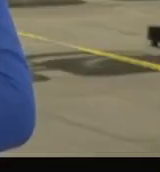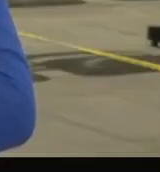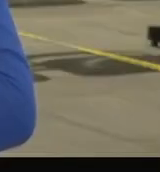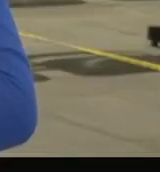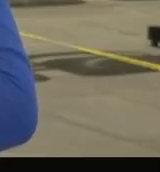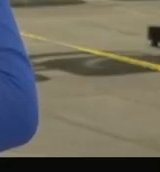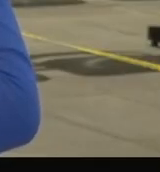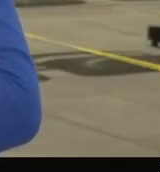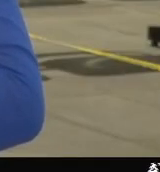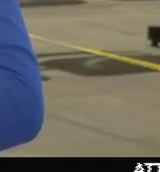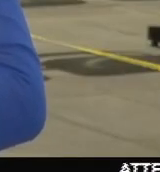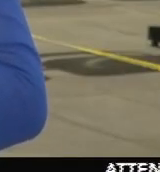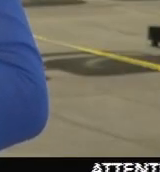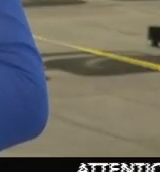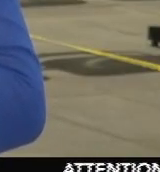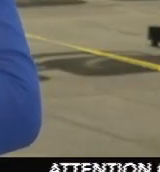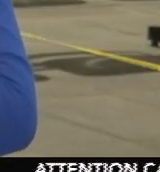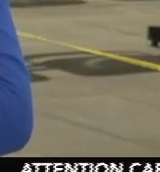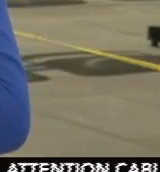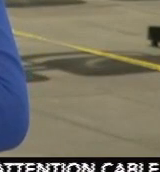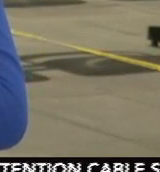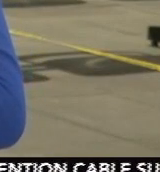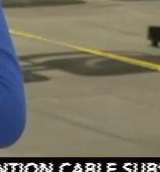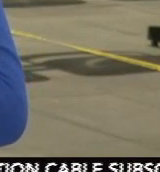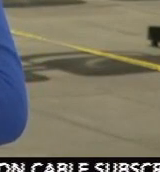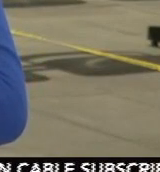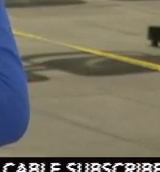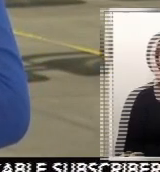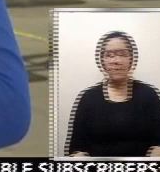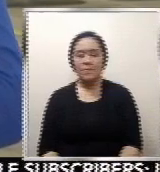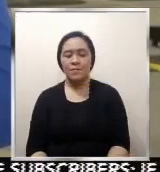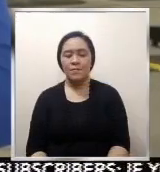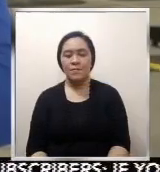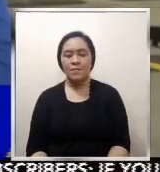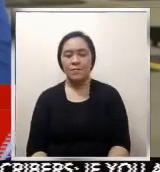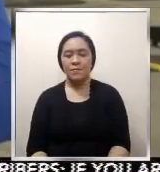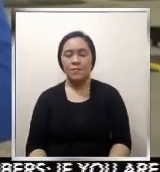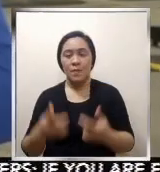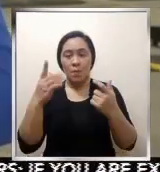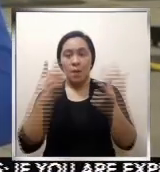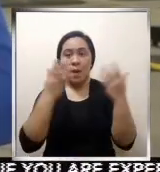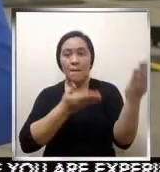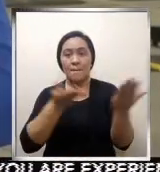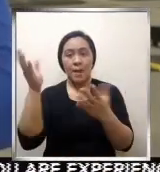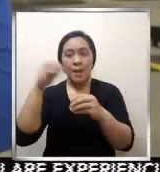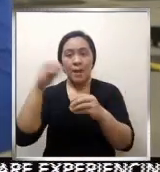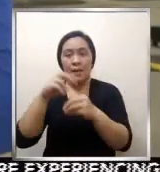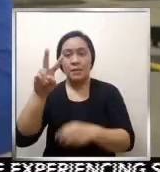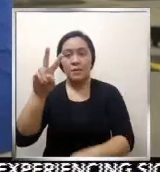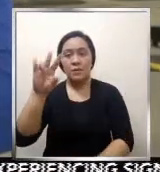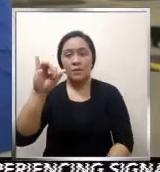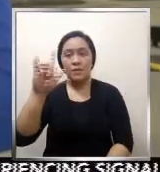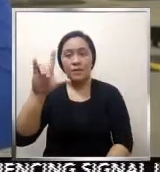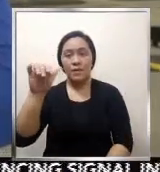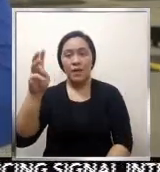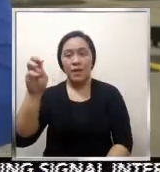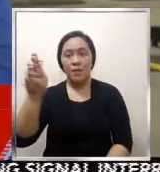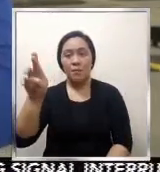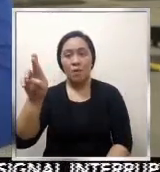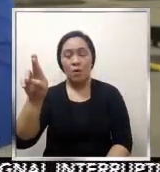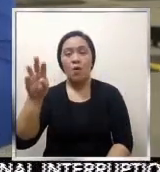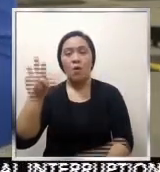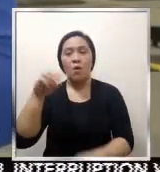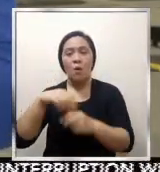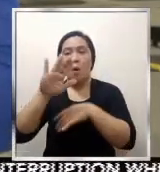Sandra? Yes, Vicky, dinala sa Villamor Air Base, no, yung ating mga kababayan na stranded dito sa NAIA Terminal